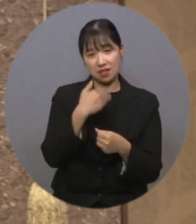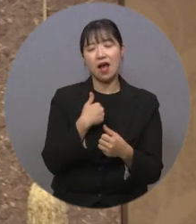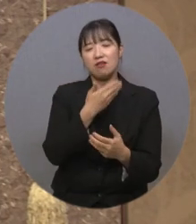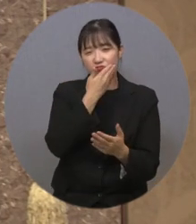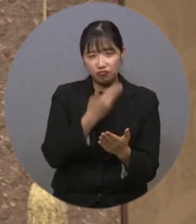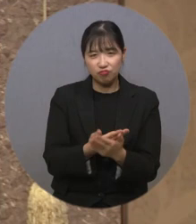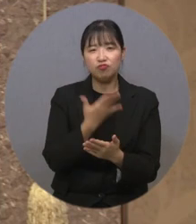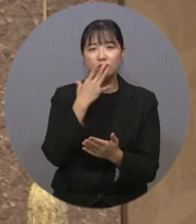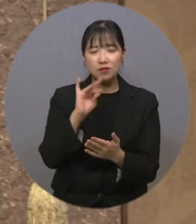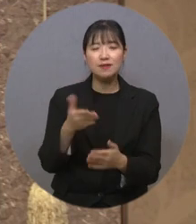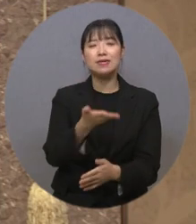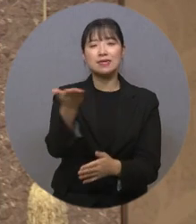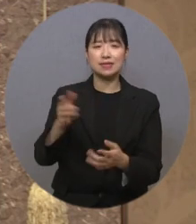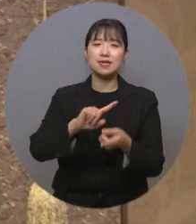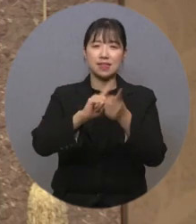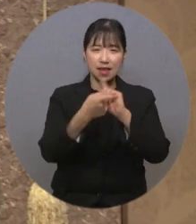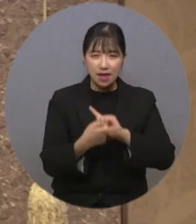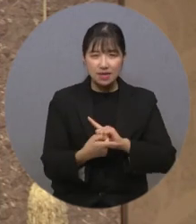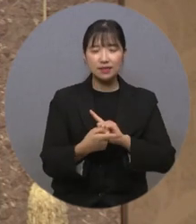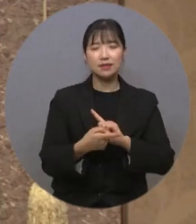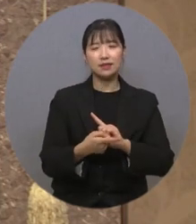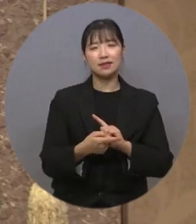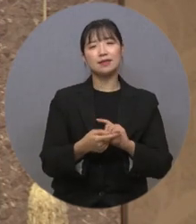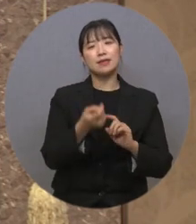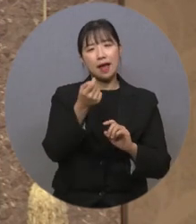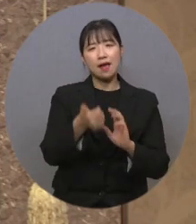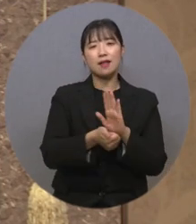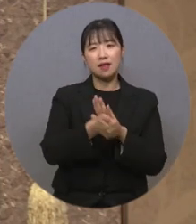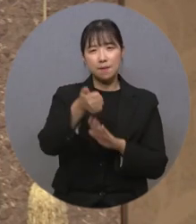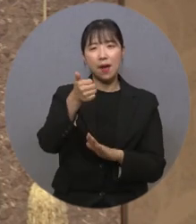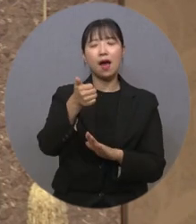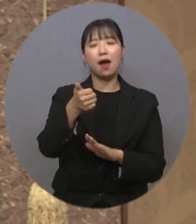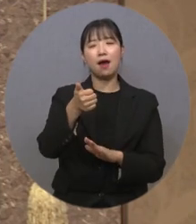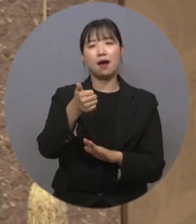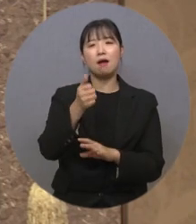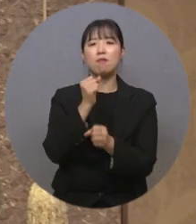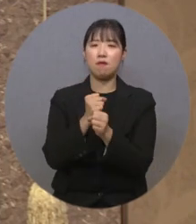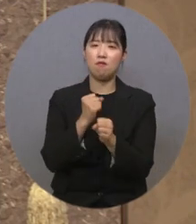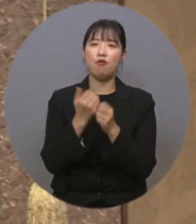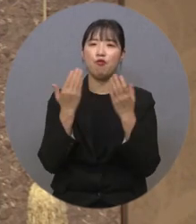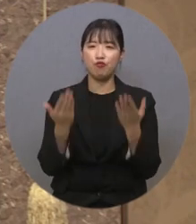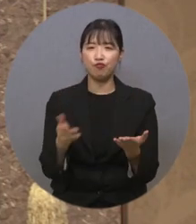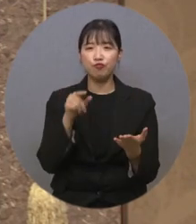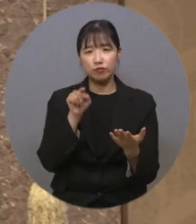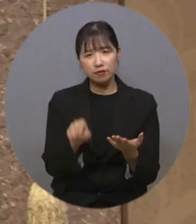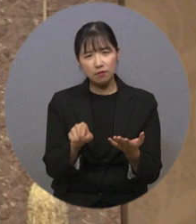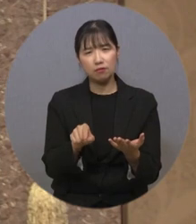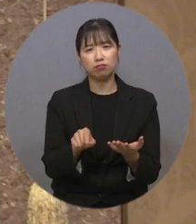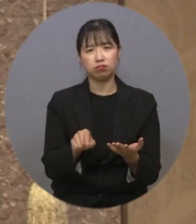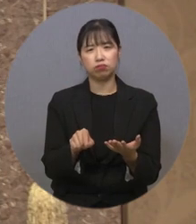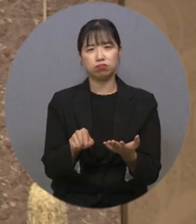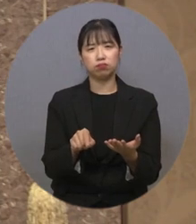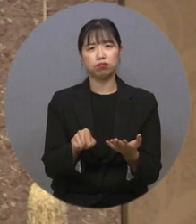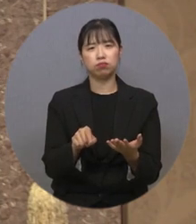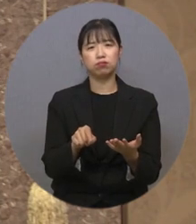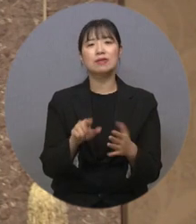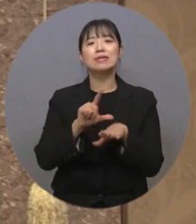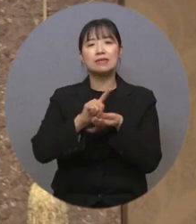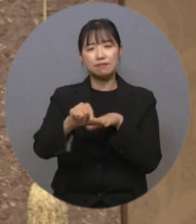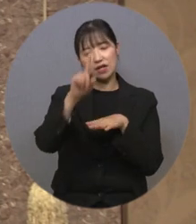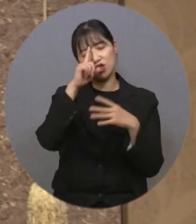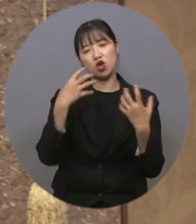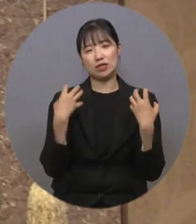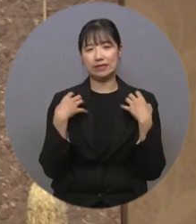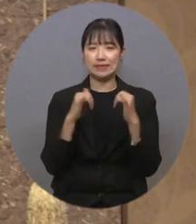중요하지만 그분들을 대신해서 뭔가 작은 희망을 만들어주는 그런